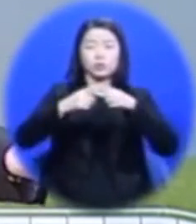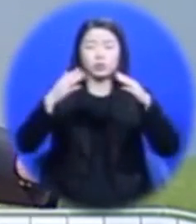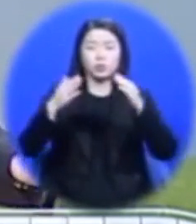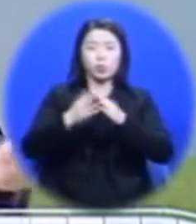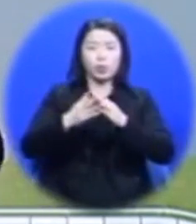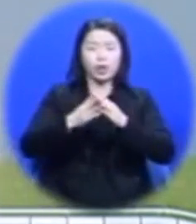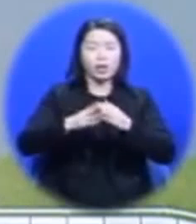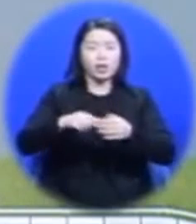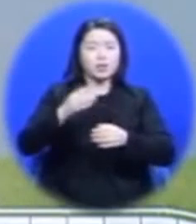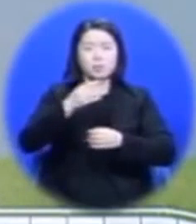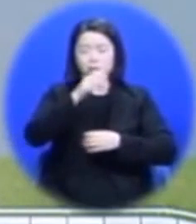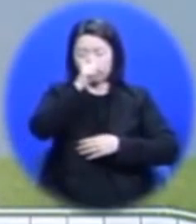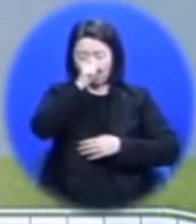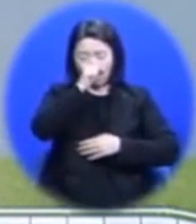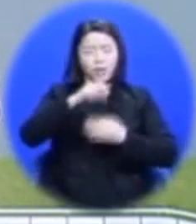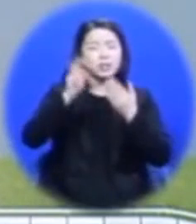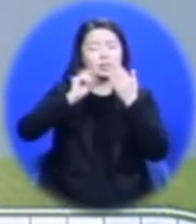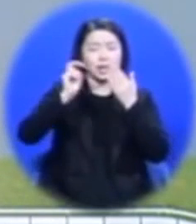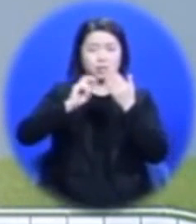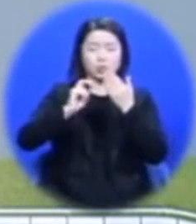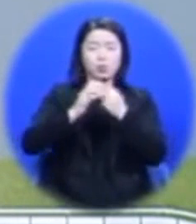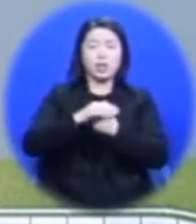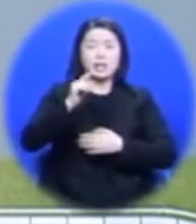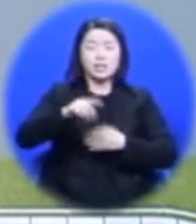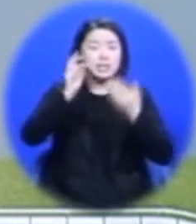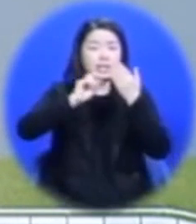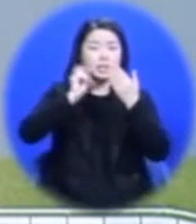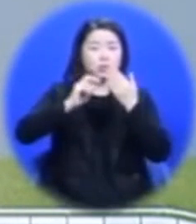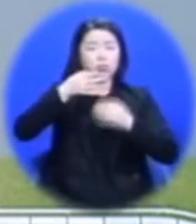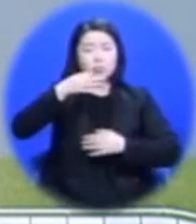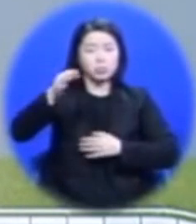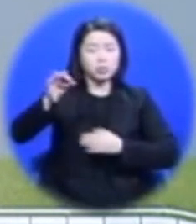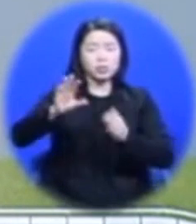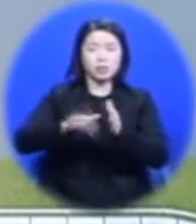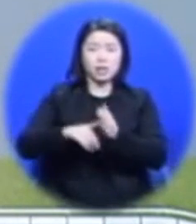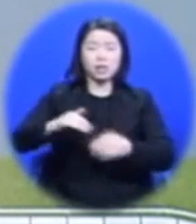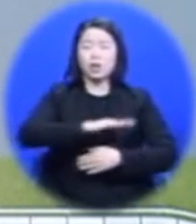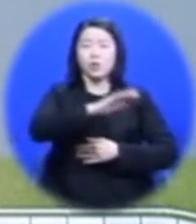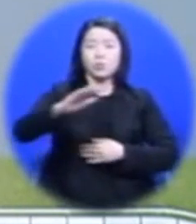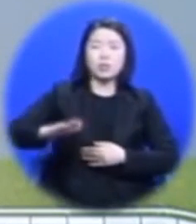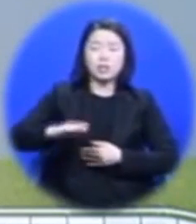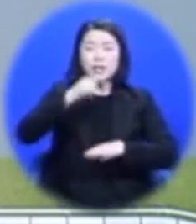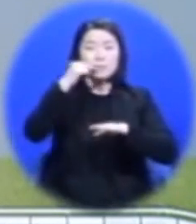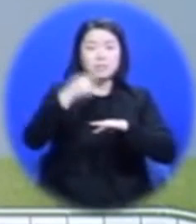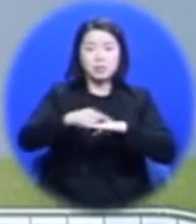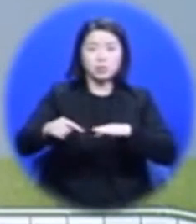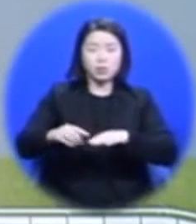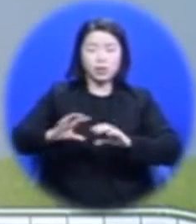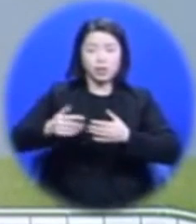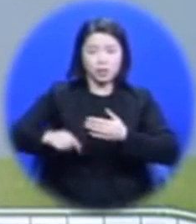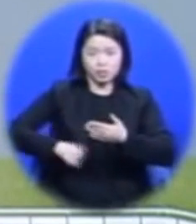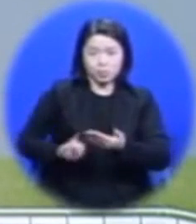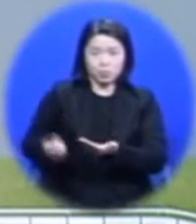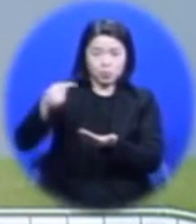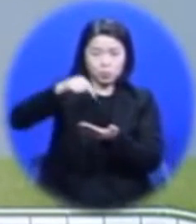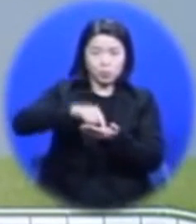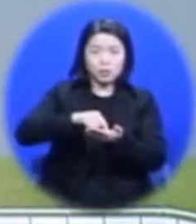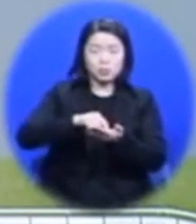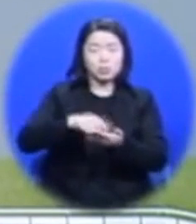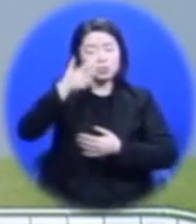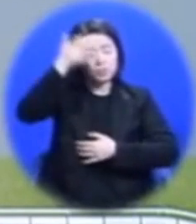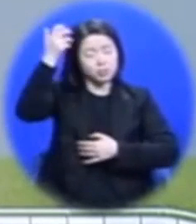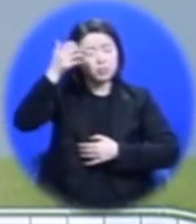애창 찬송가입니다. 이 찬송 부르면서 우리는 우리 민족의 독립을